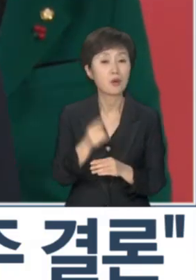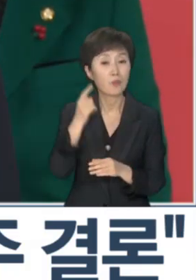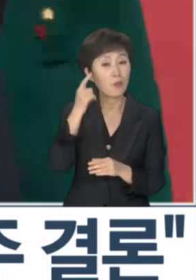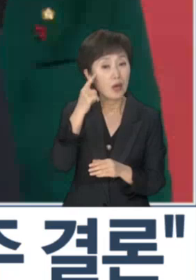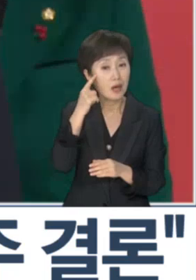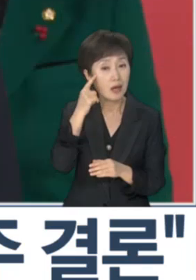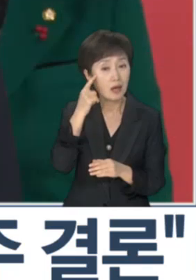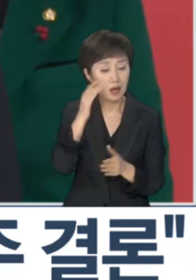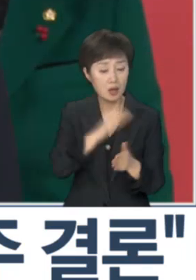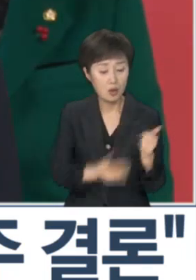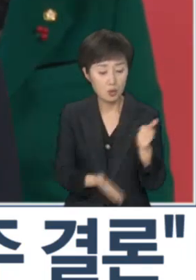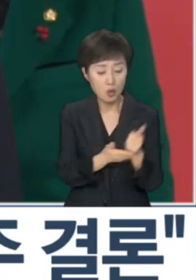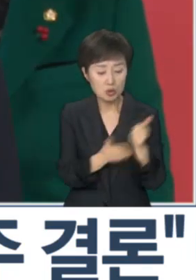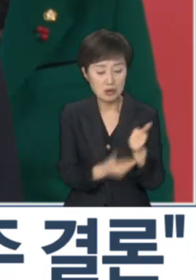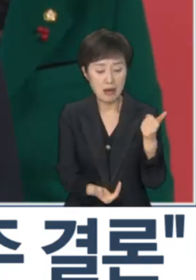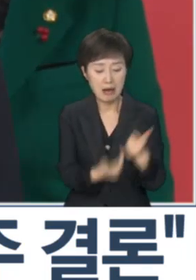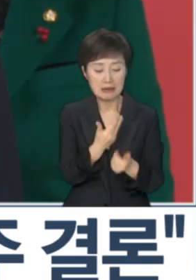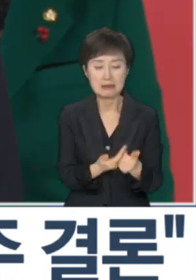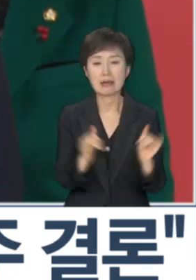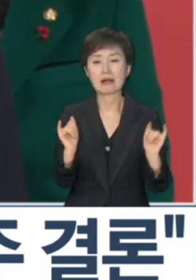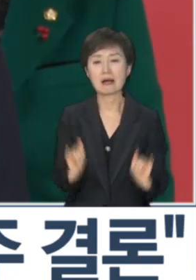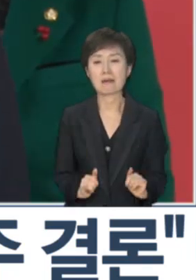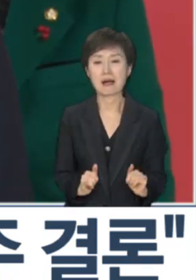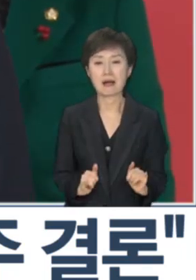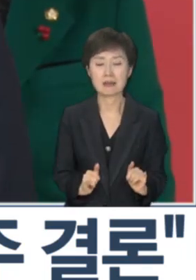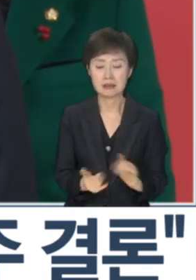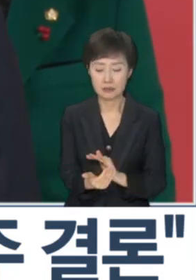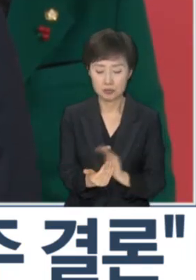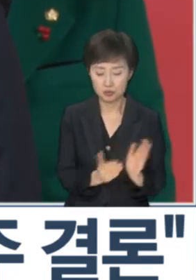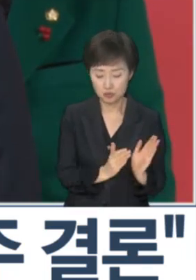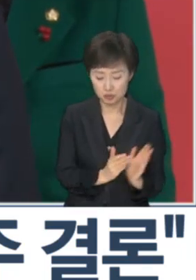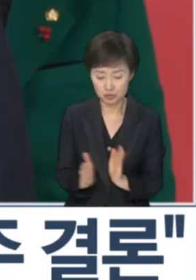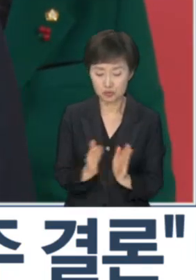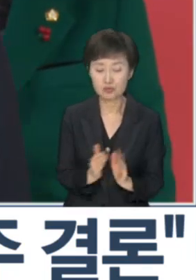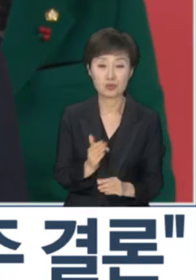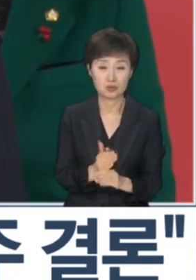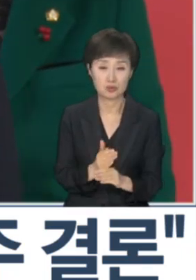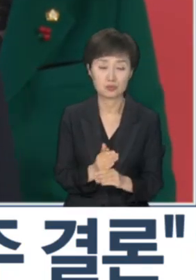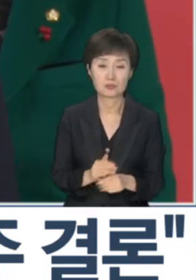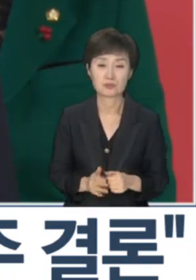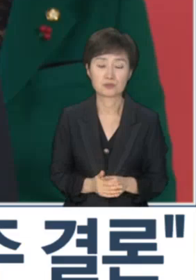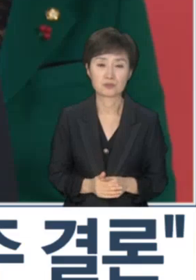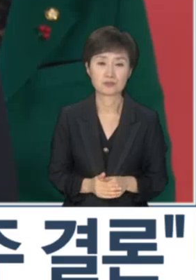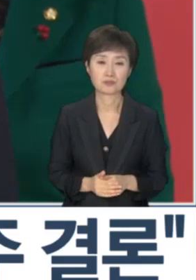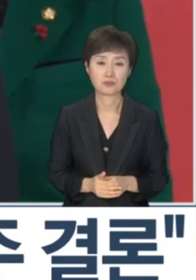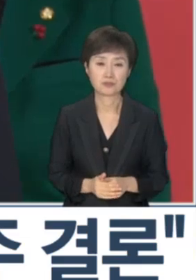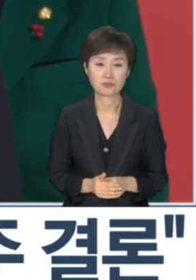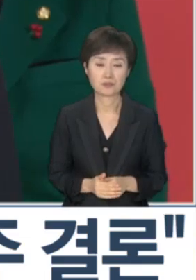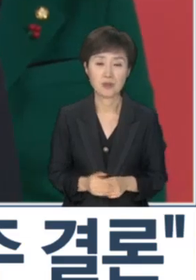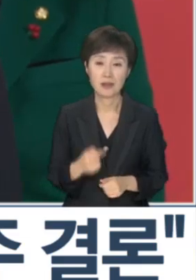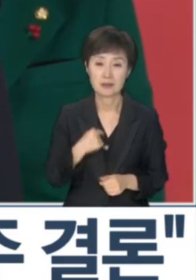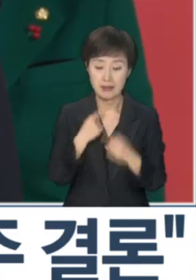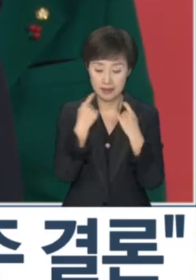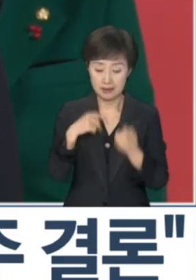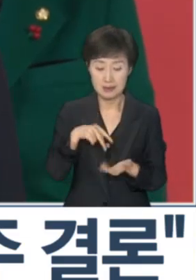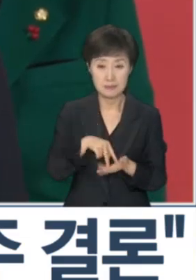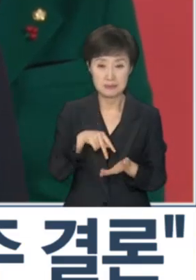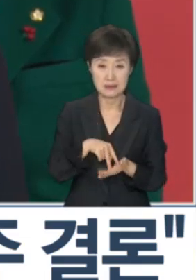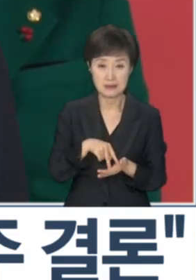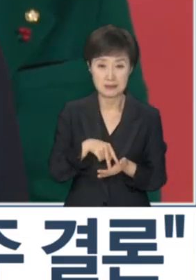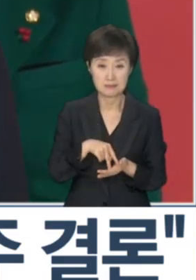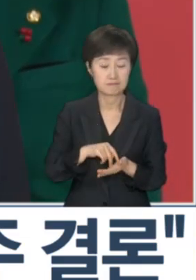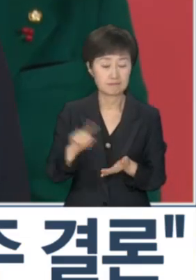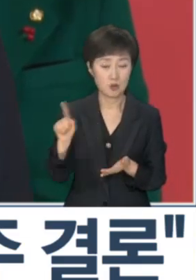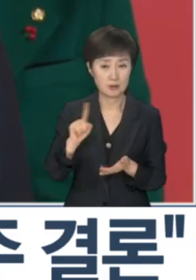부작용을 최소화하기 위한 여러 가지 사전 정지 작업이다 이렇게 생각이 들고 저는 개인적으로 보면은 물론 양날의 칼이 될